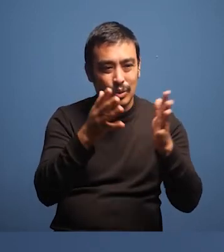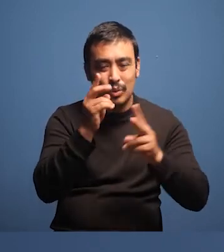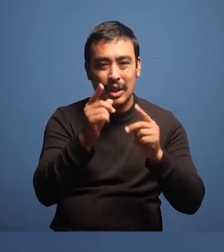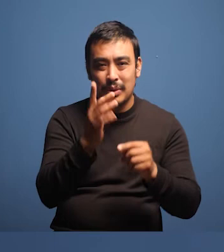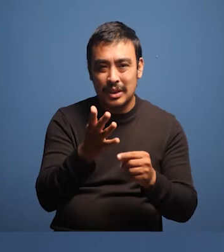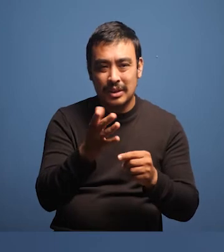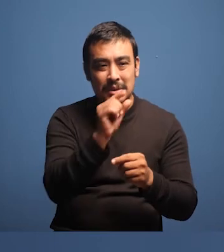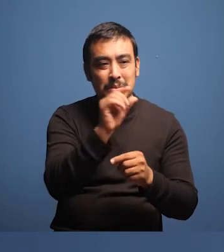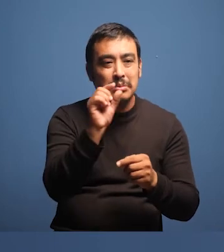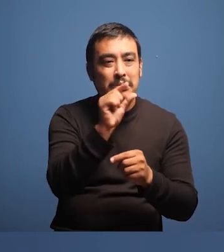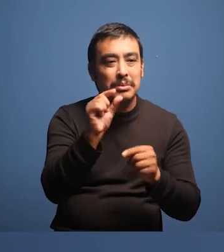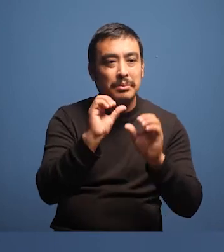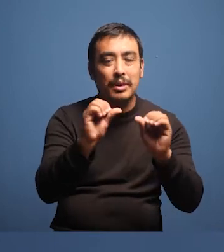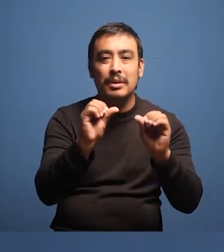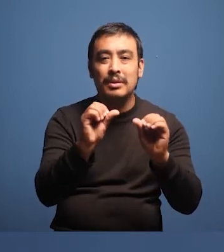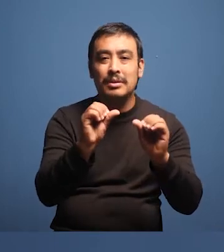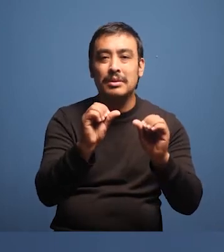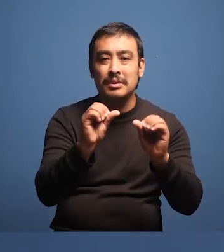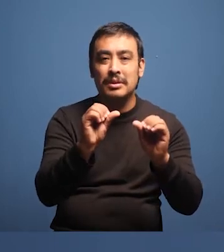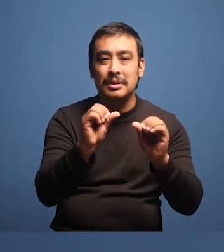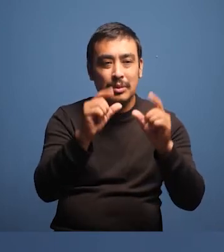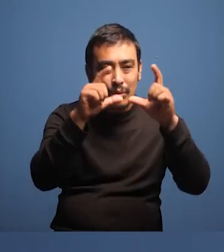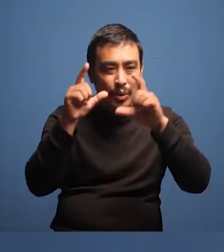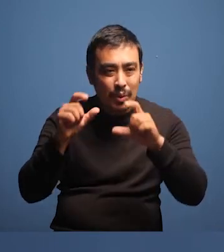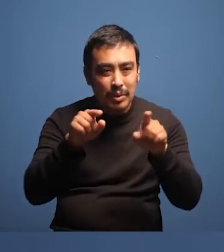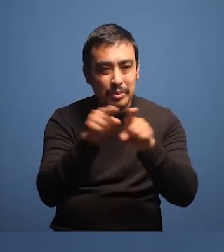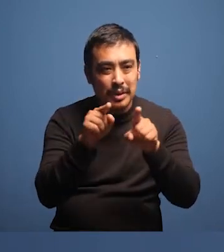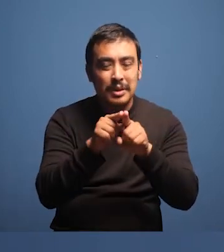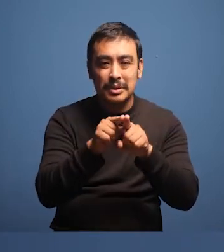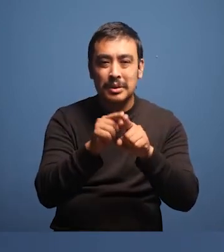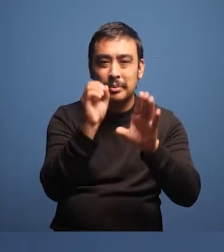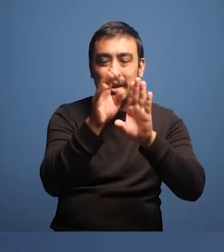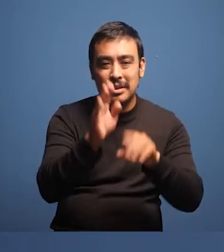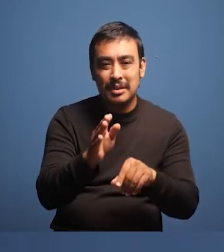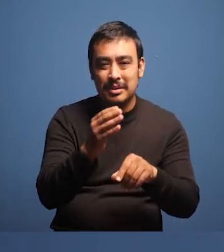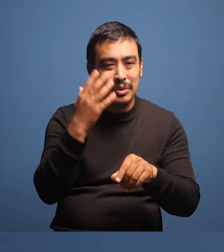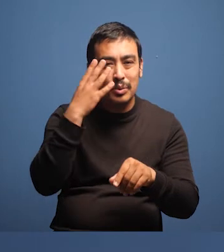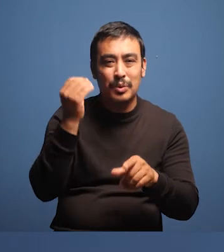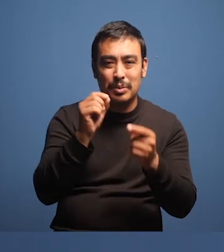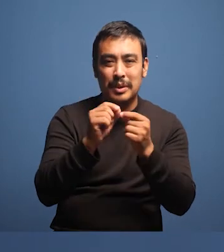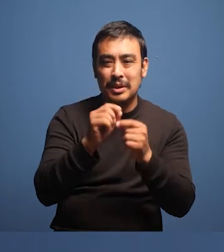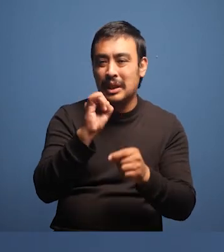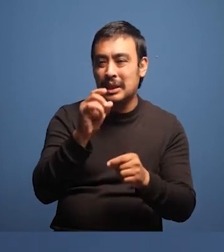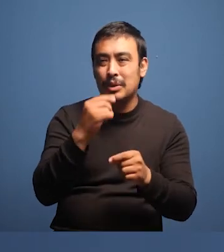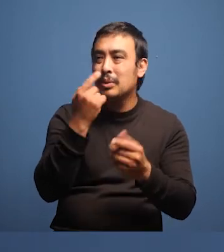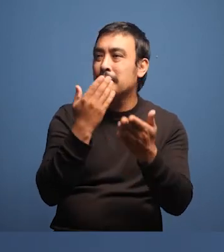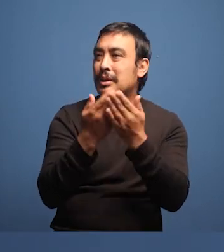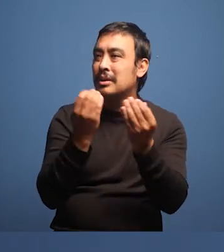स्पिच कमेन्ट त पास गरेछ नि, सेन्सिटिभ फोटोजहरू त पठाएछ नि, फेक एकाउन्ट त बनाएछ नि, कसले चाहिँ रिपोर्ट गर्ला, कसले